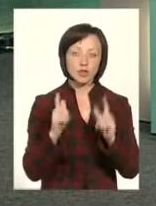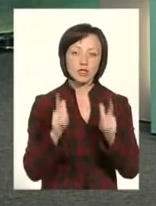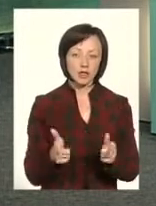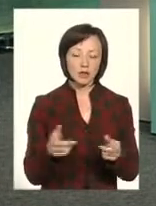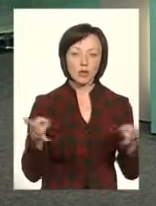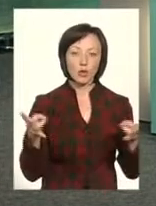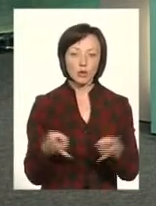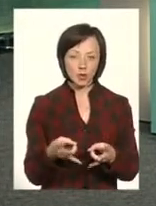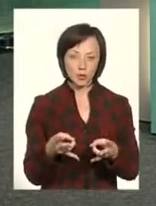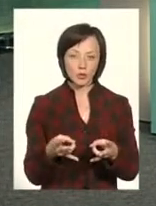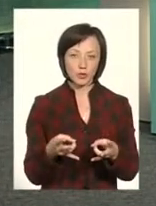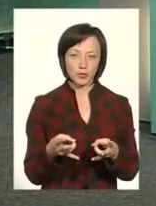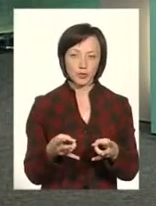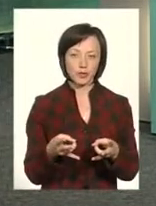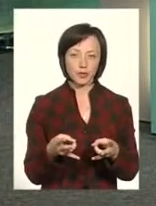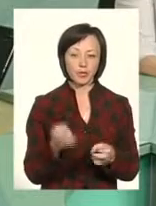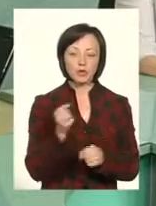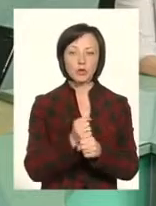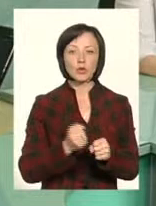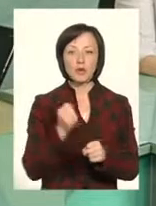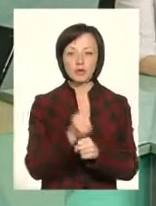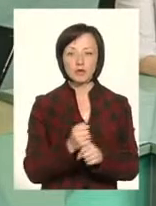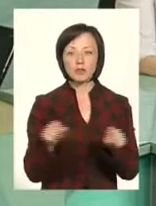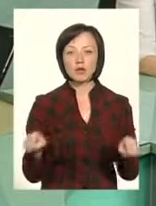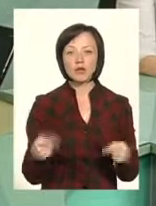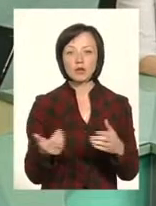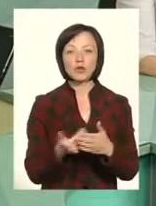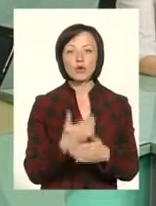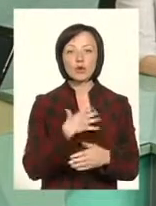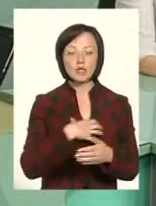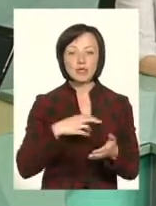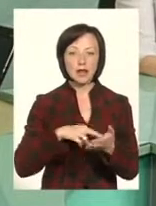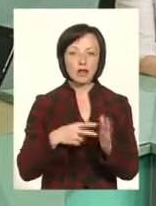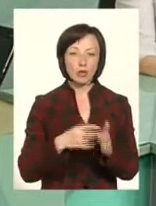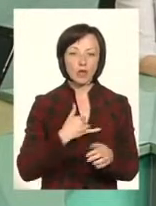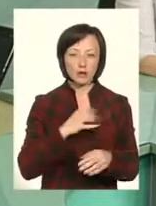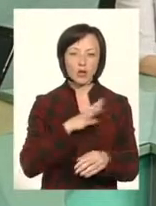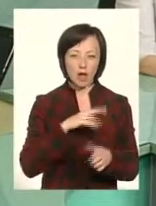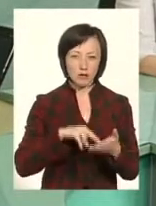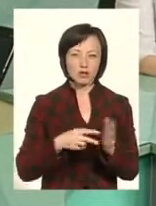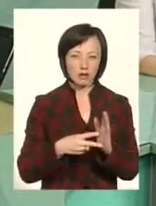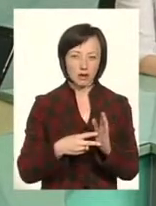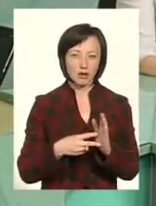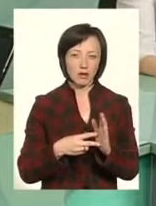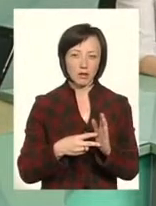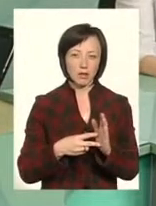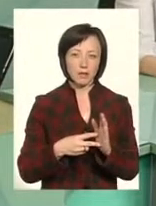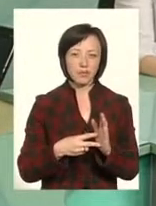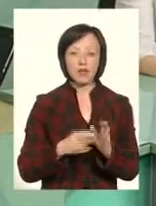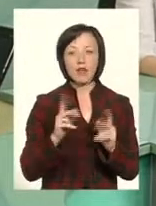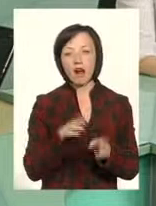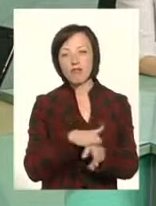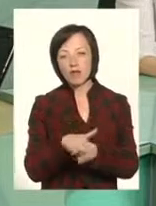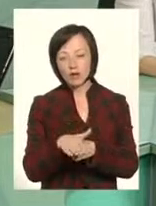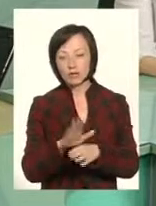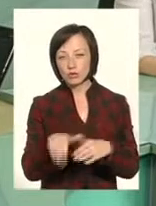що необхідно опрацювати, створити нову стратегію. У нас була вже стратегія, але наскільки вона